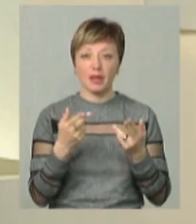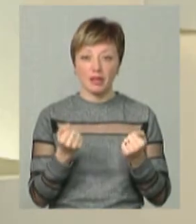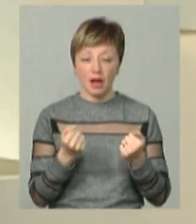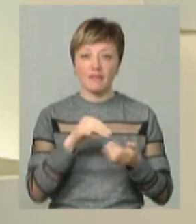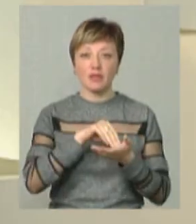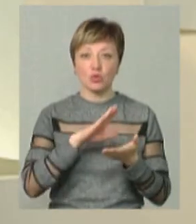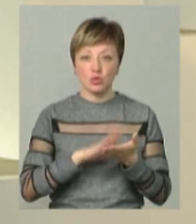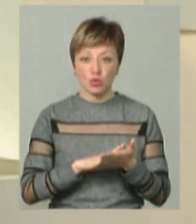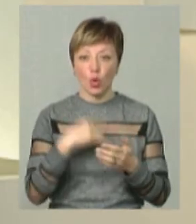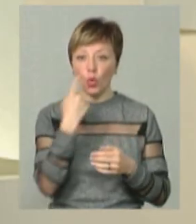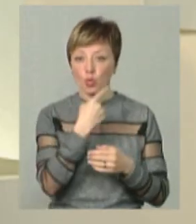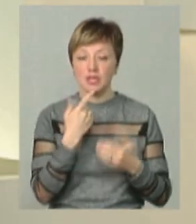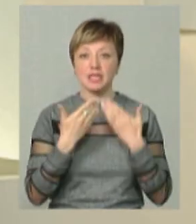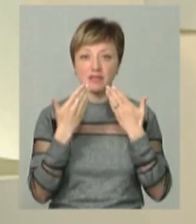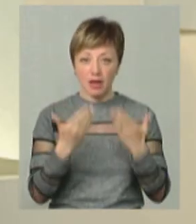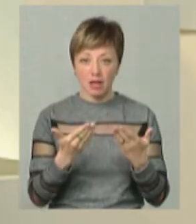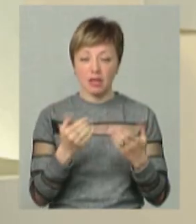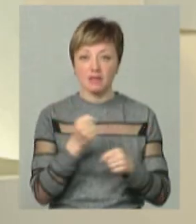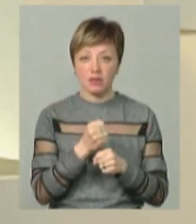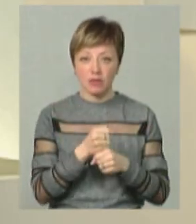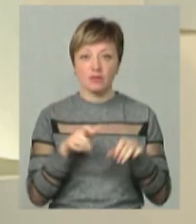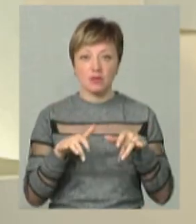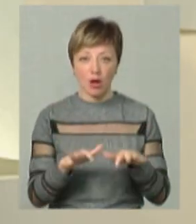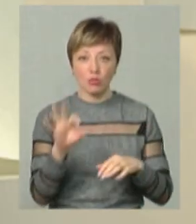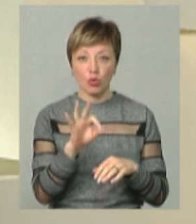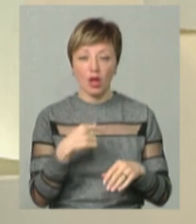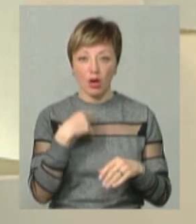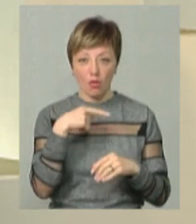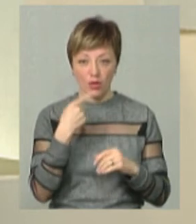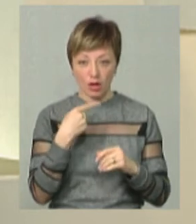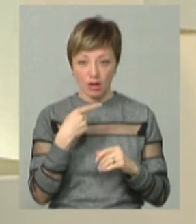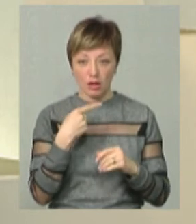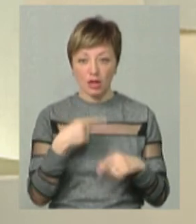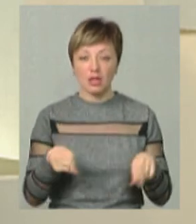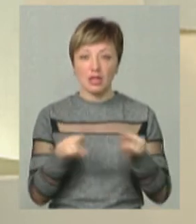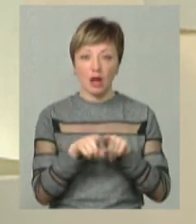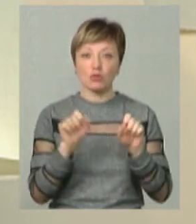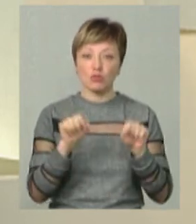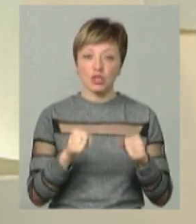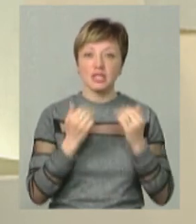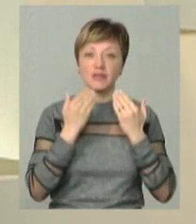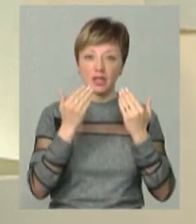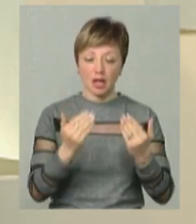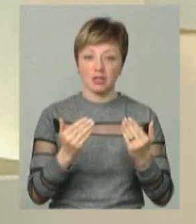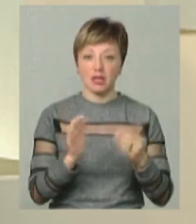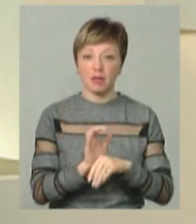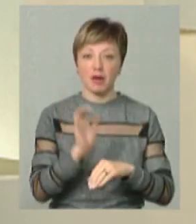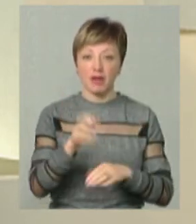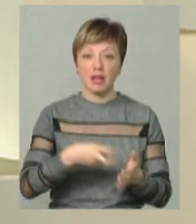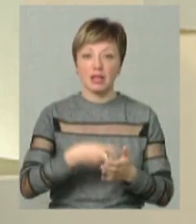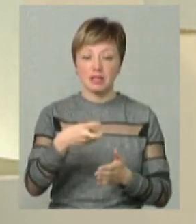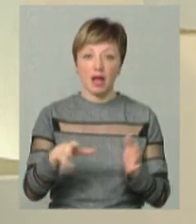звичайно, фіксується як усне звернення і, відповідно, вживаються заходи, про які я говорила. Також можна звертатися і направляти